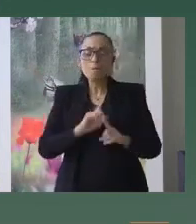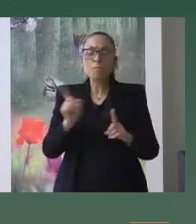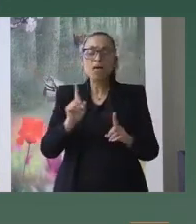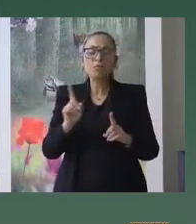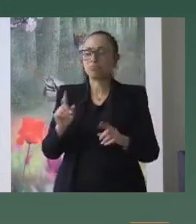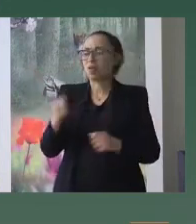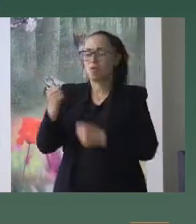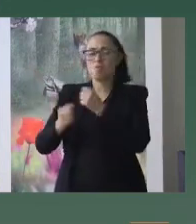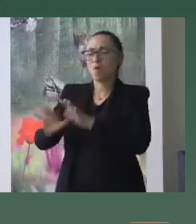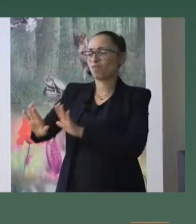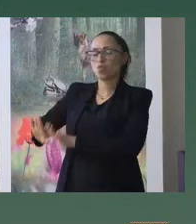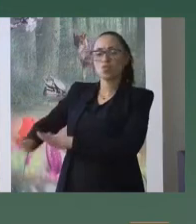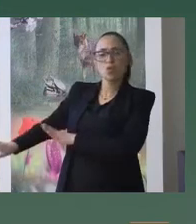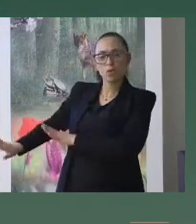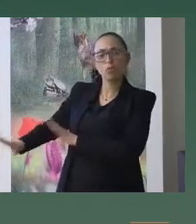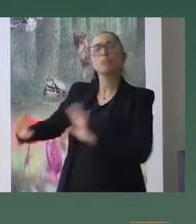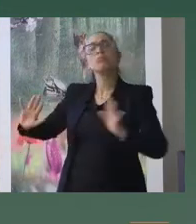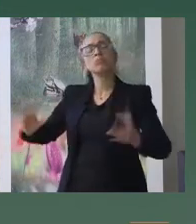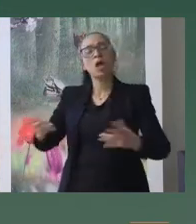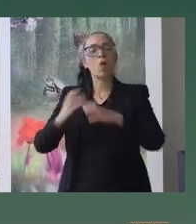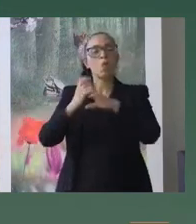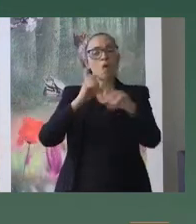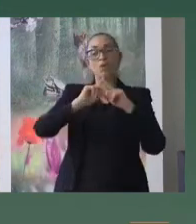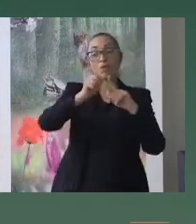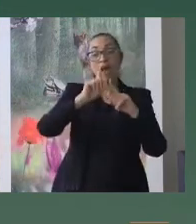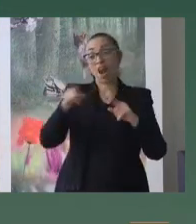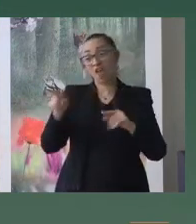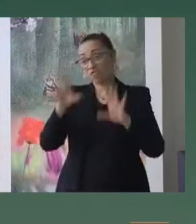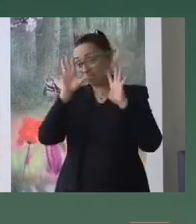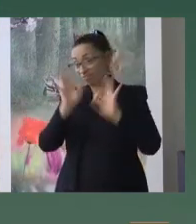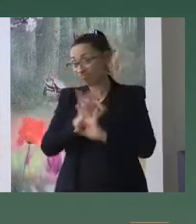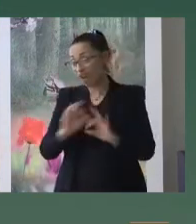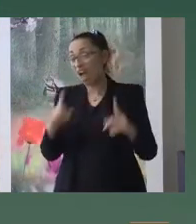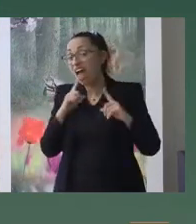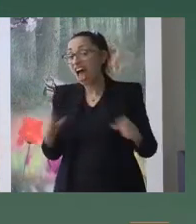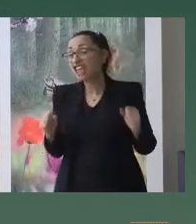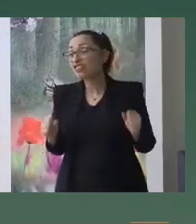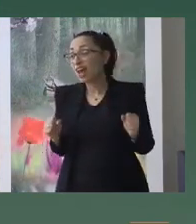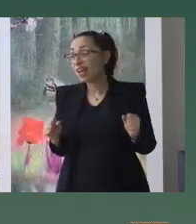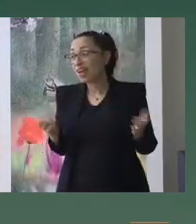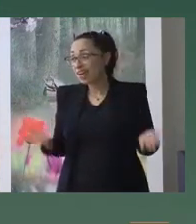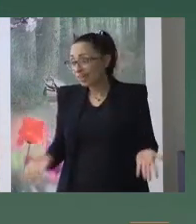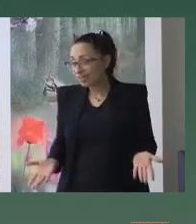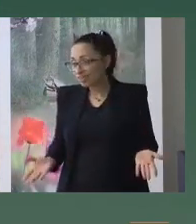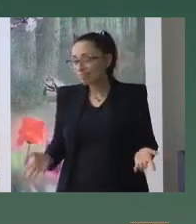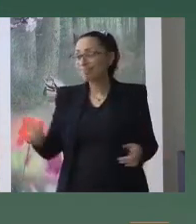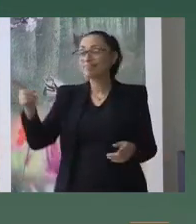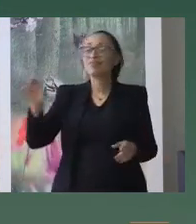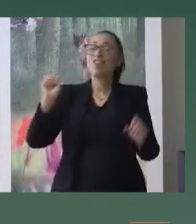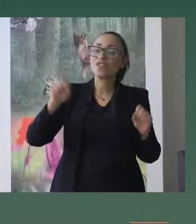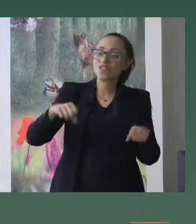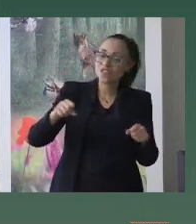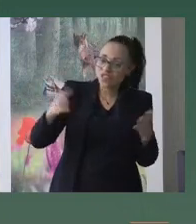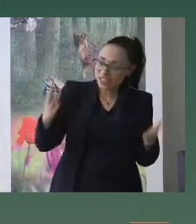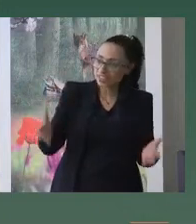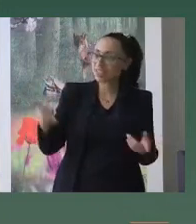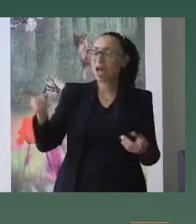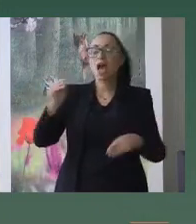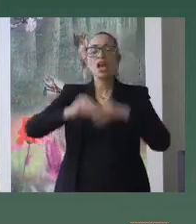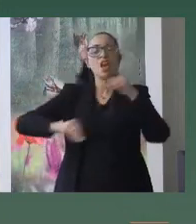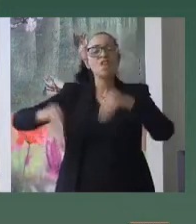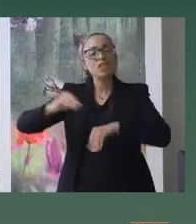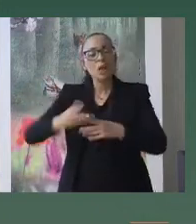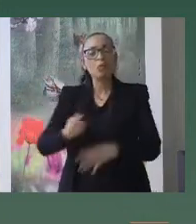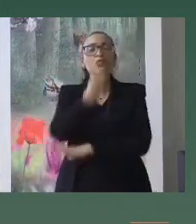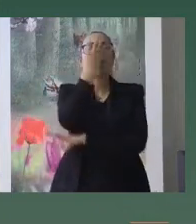χρησιμοποιήσει τα μέσα μαζικής μεταφοράς με την προϋπόθεση ότι αυτά είναι αξιόπιστα. Έτσι. Να και ξέχασα